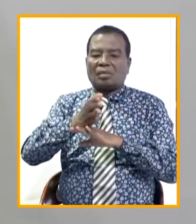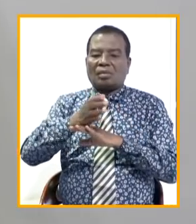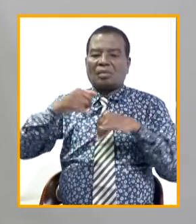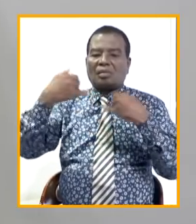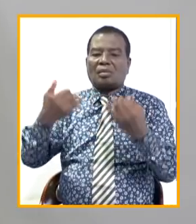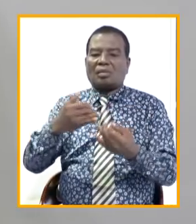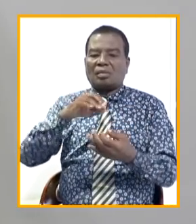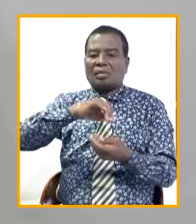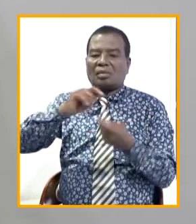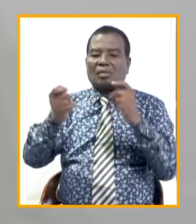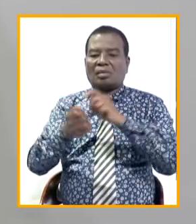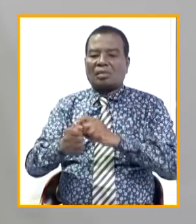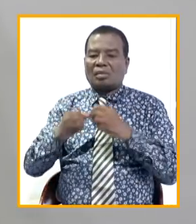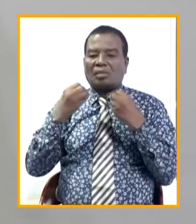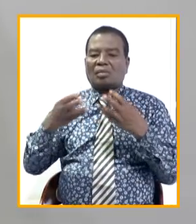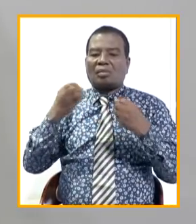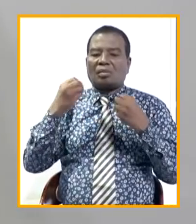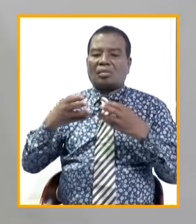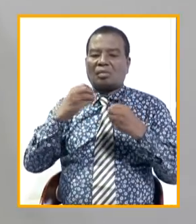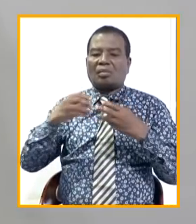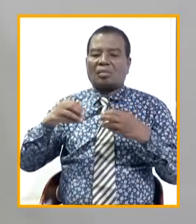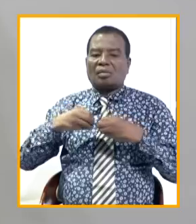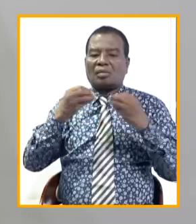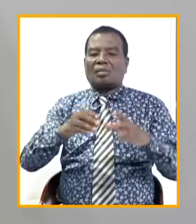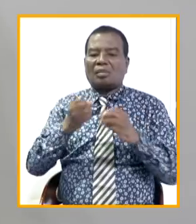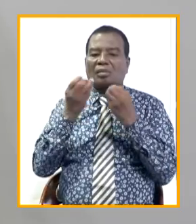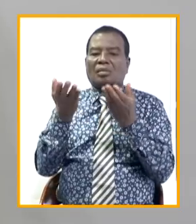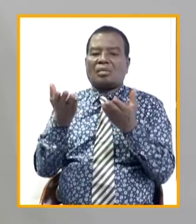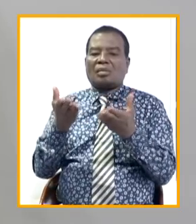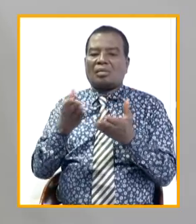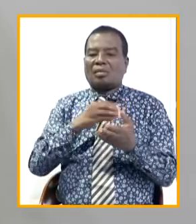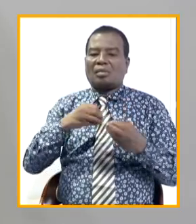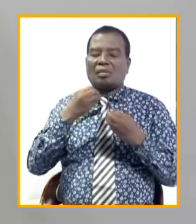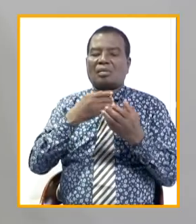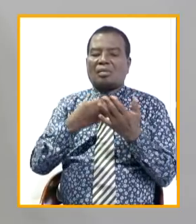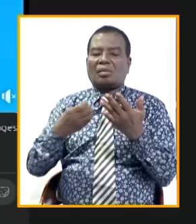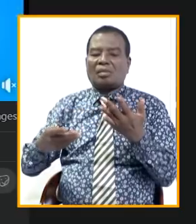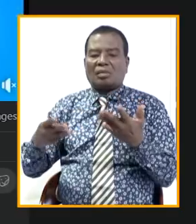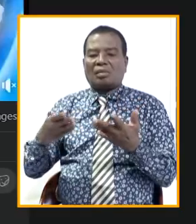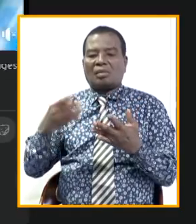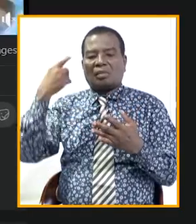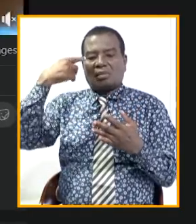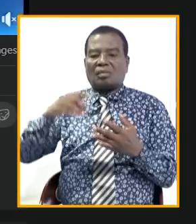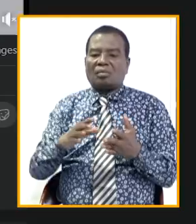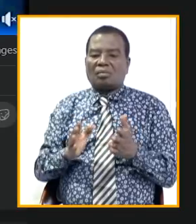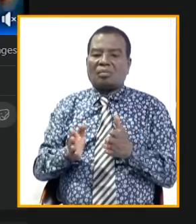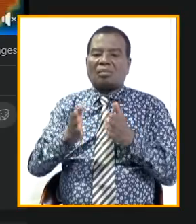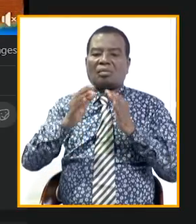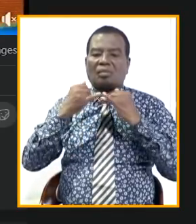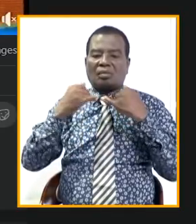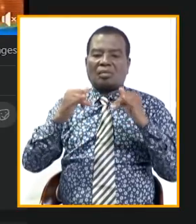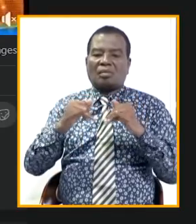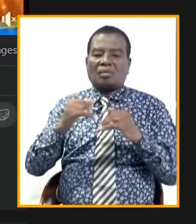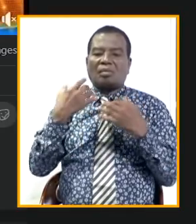numérique étaient devenues innombrables et les mis en cause n'avaient pas de moyens légaux de recours comme avec la presse